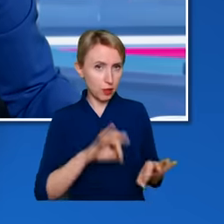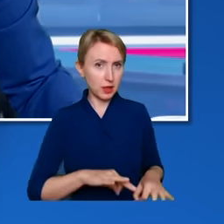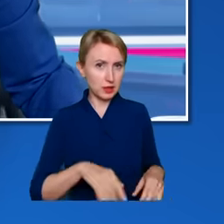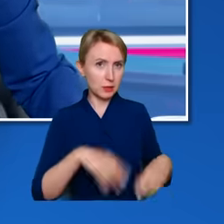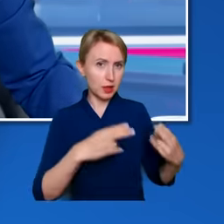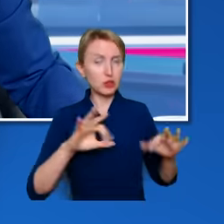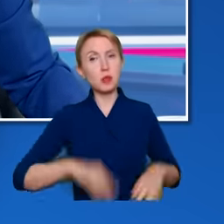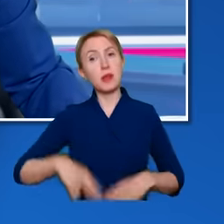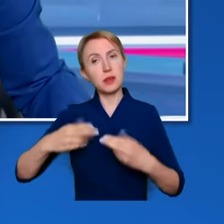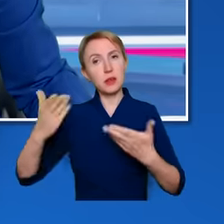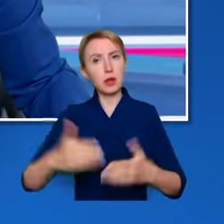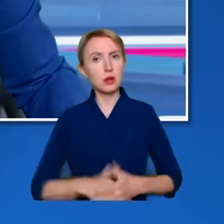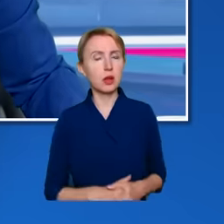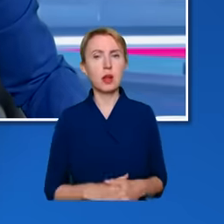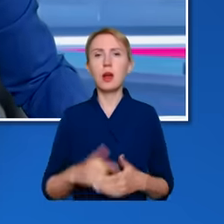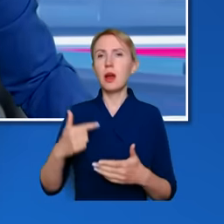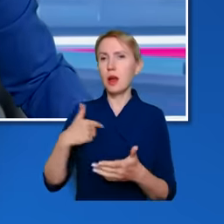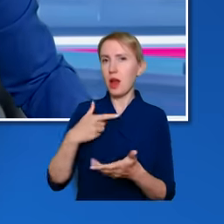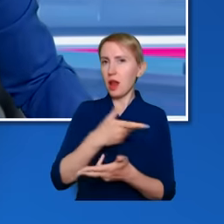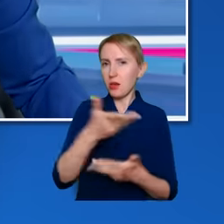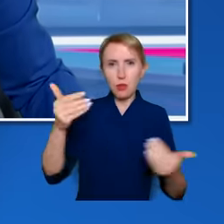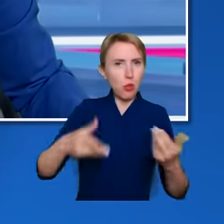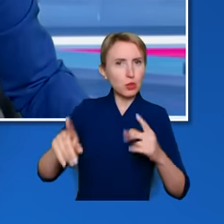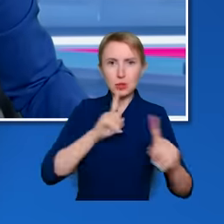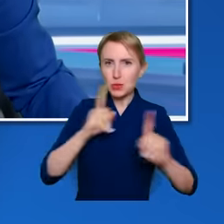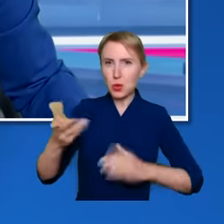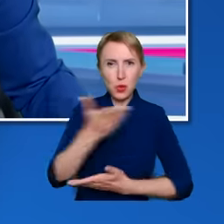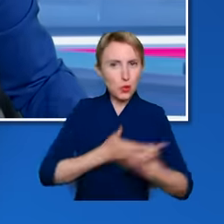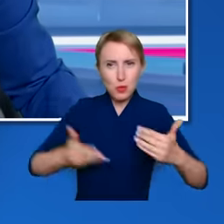pani redaktor? Nie, ale przepraszam, ale państwo mogą rozmawiać ze sobą.